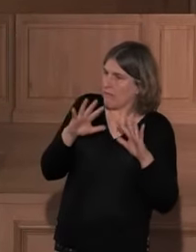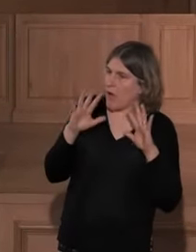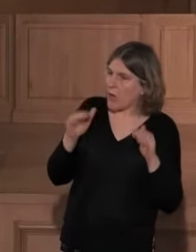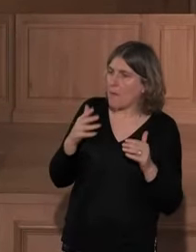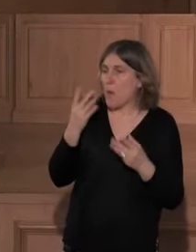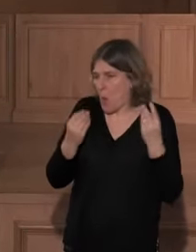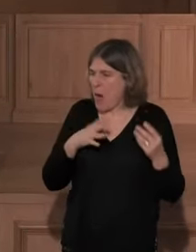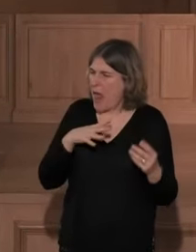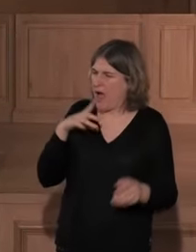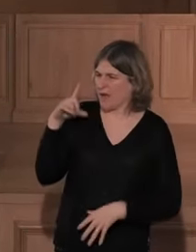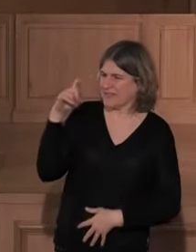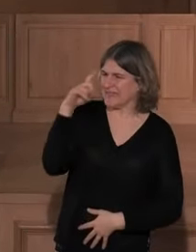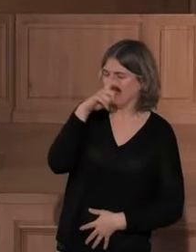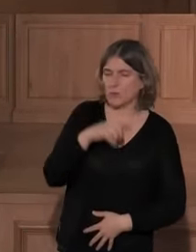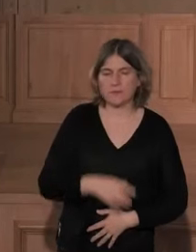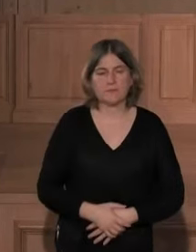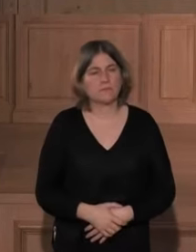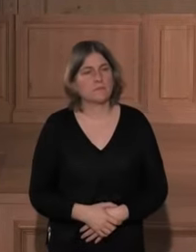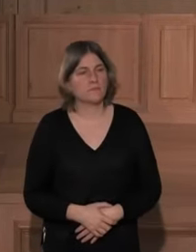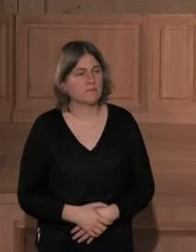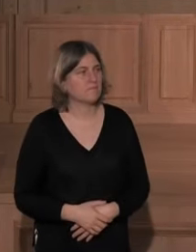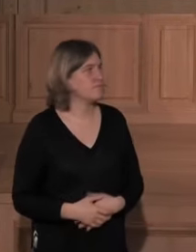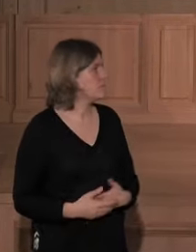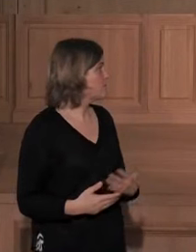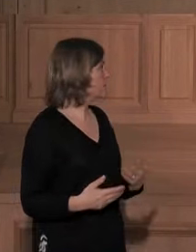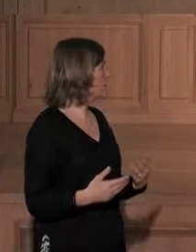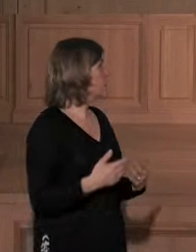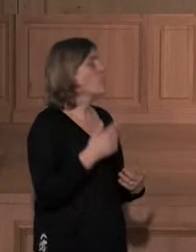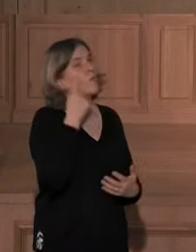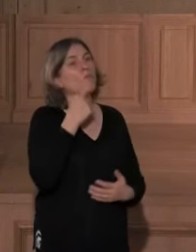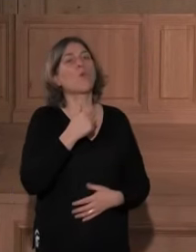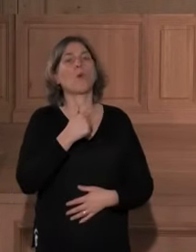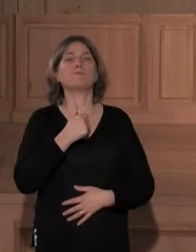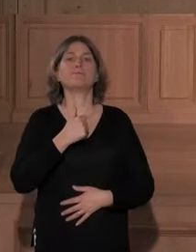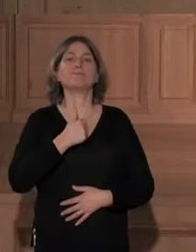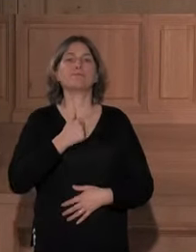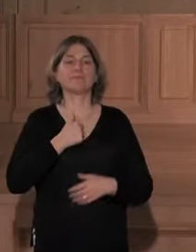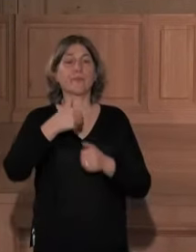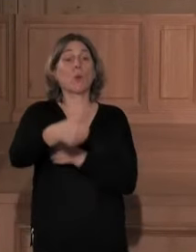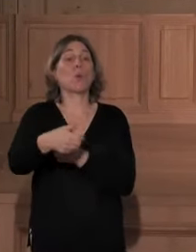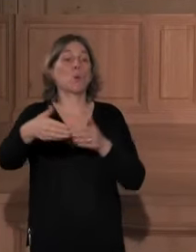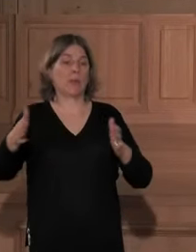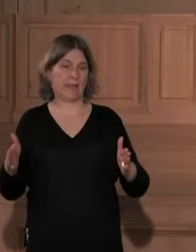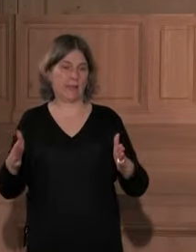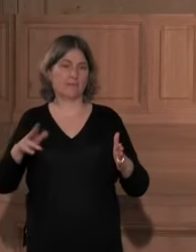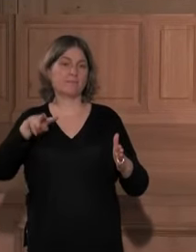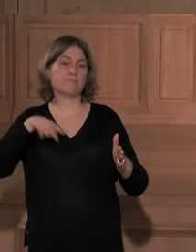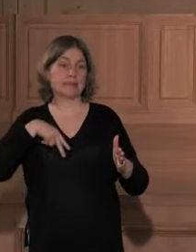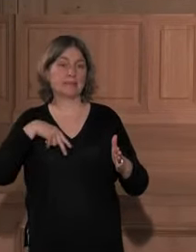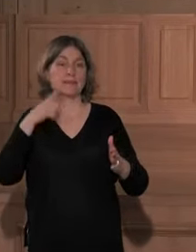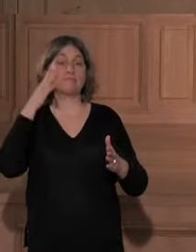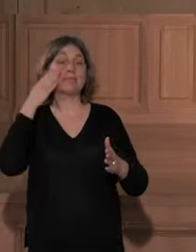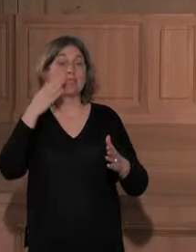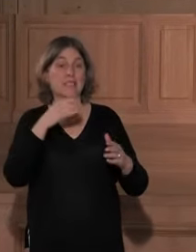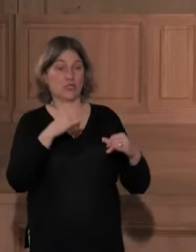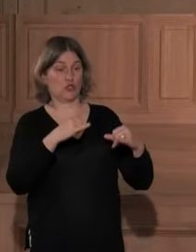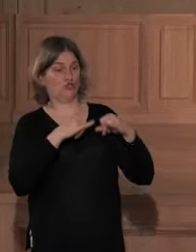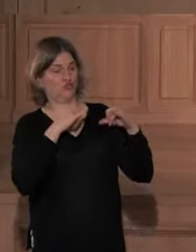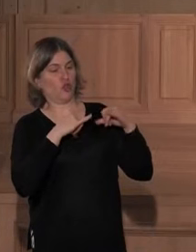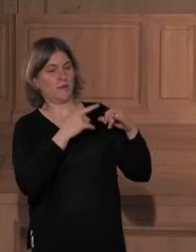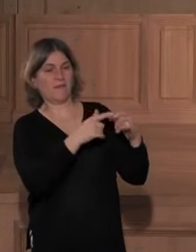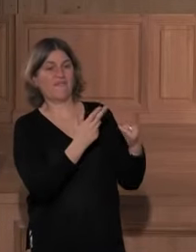difficile? Ce qui est difficile pour nous, hein, je crois. Ouais, ouais. Par exemple, moi, dans mon unité, ce qui est difficile, c'est quand un jeune ne va pas bien et qu'on n'a pas